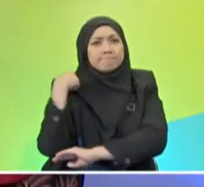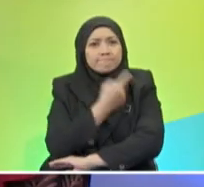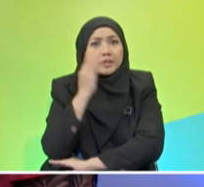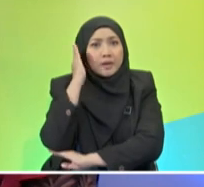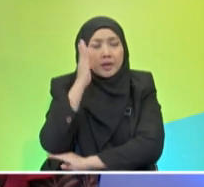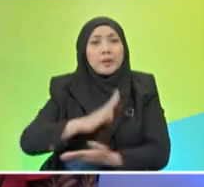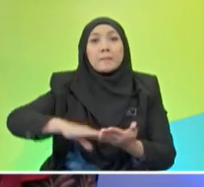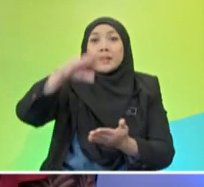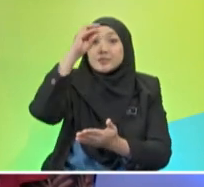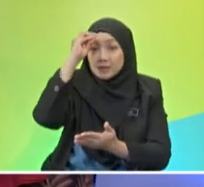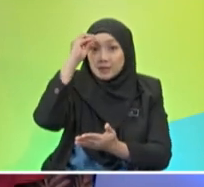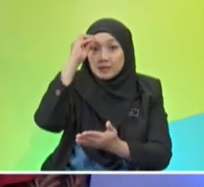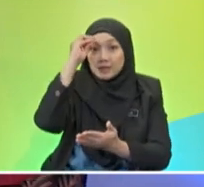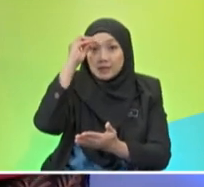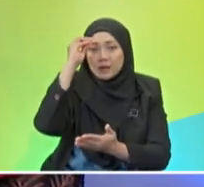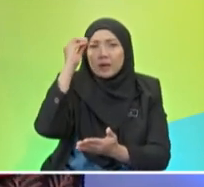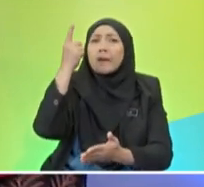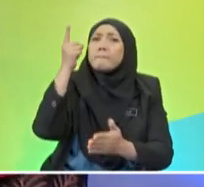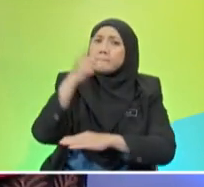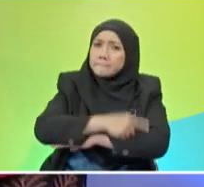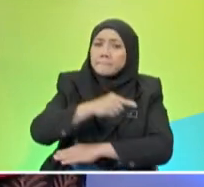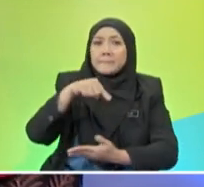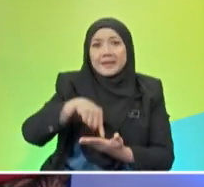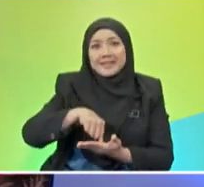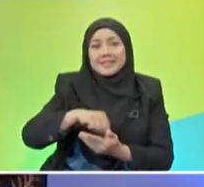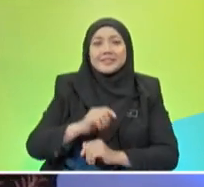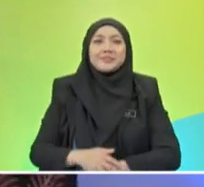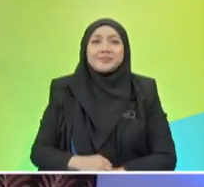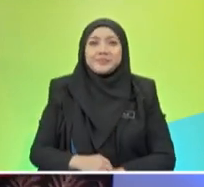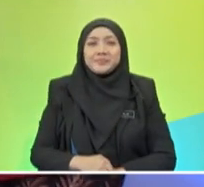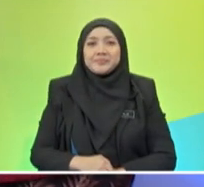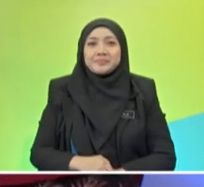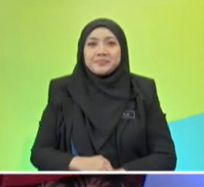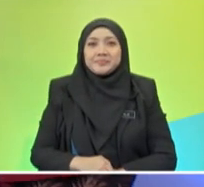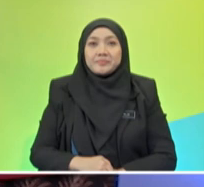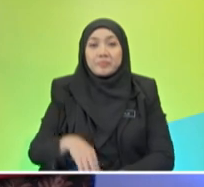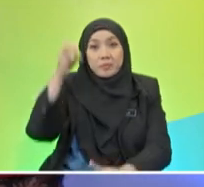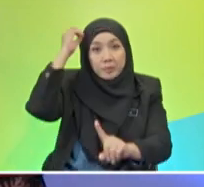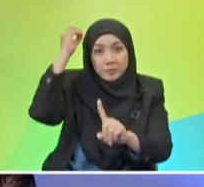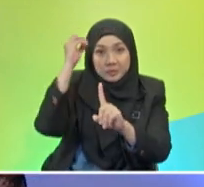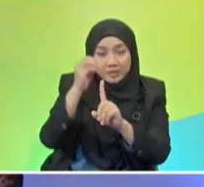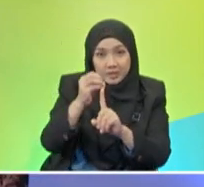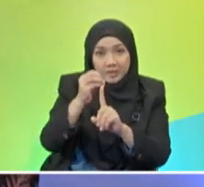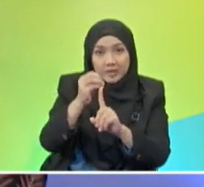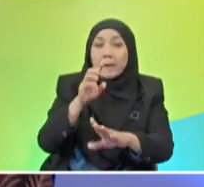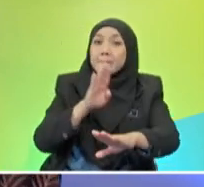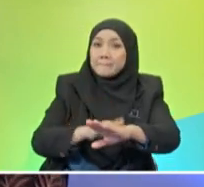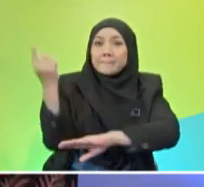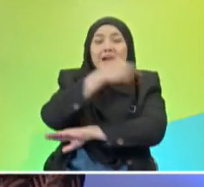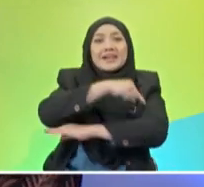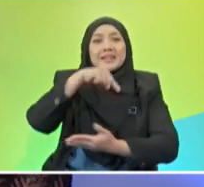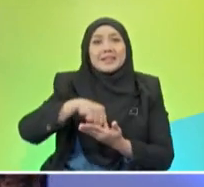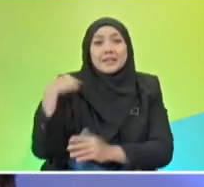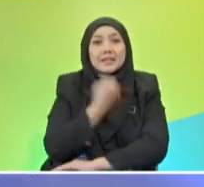standard pelajaran yang akan kita pelajari pada hari ini. Baiklah cikgu, silakan. Boleh Chris? Okey, baiklah. Untuk standard pelajaran pada hari ini, kita